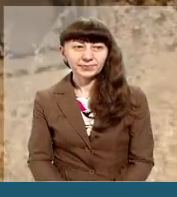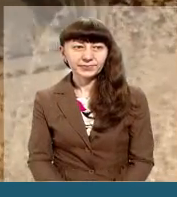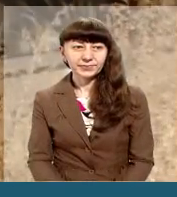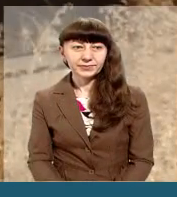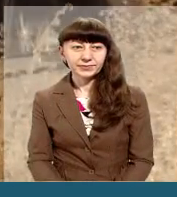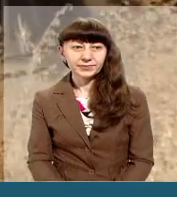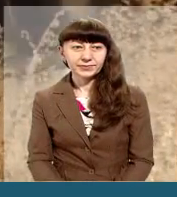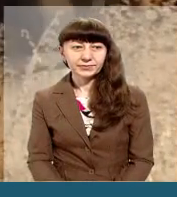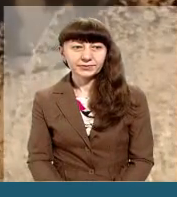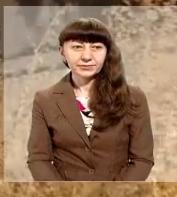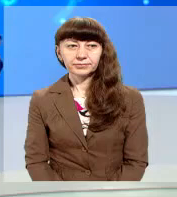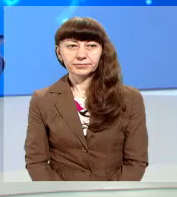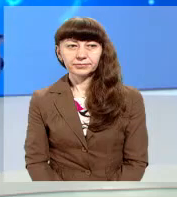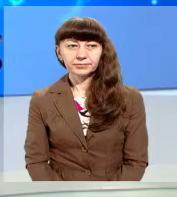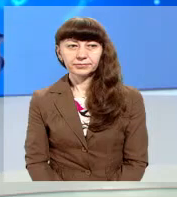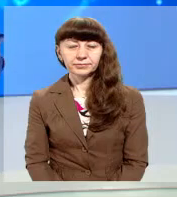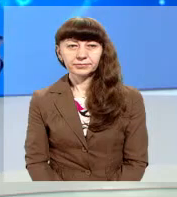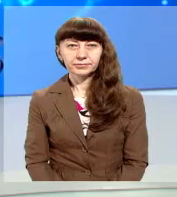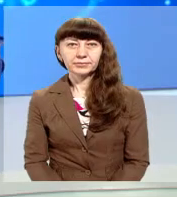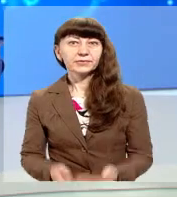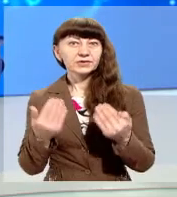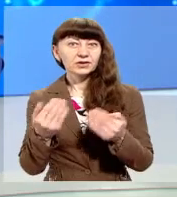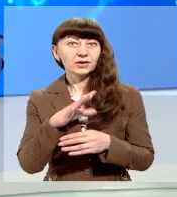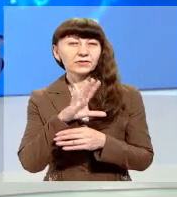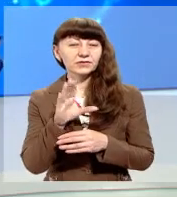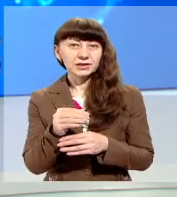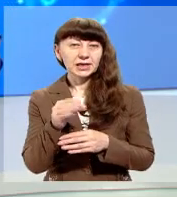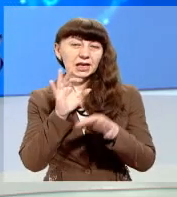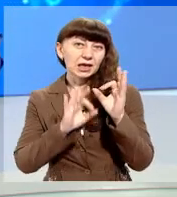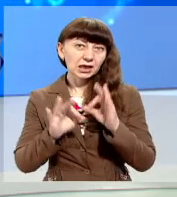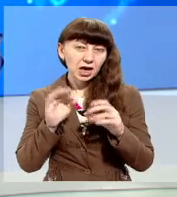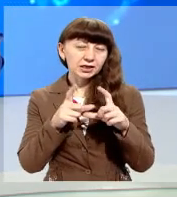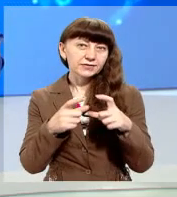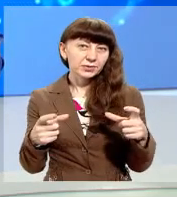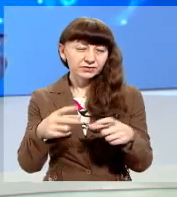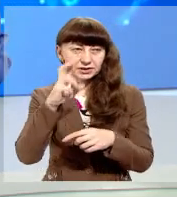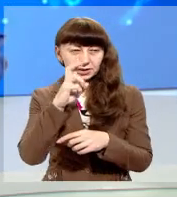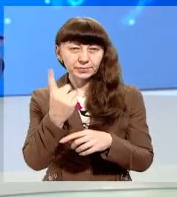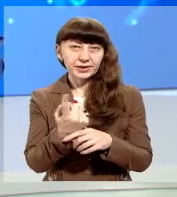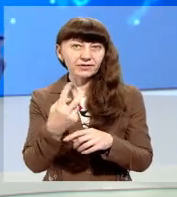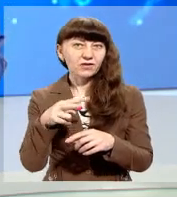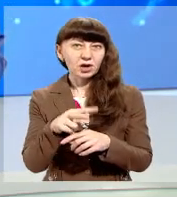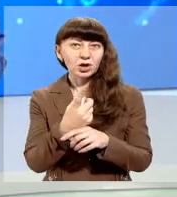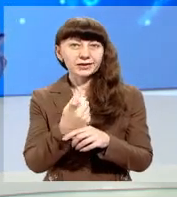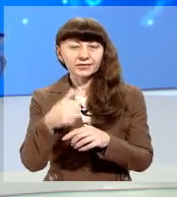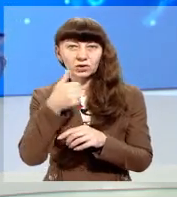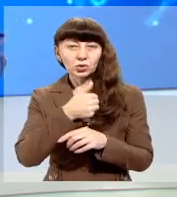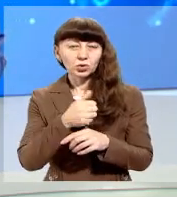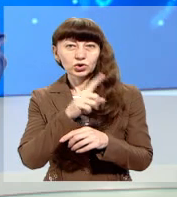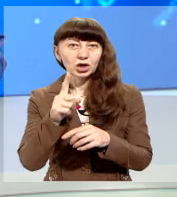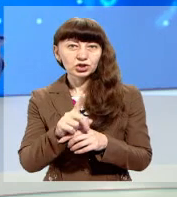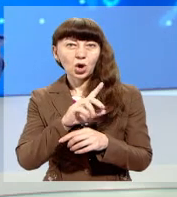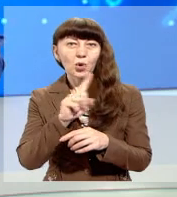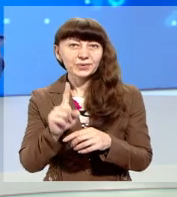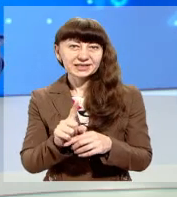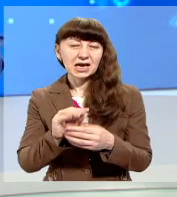Сытник, телеканал «Костанай». Теперь все лекарственные медикаменты в стране с 1 июля текущего года подлежат